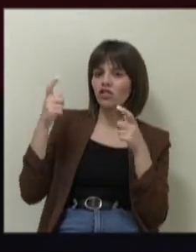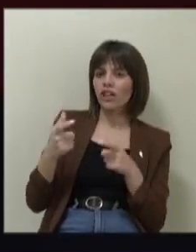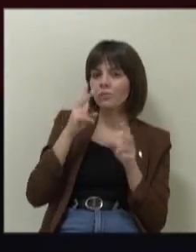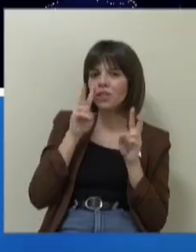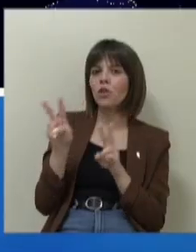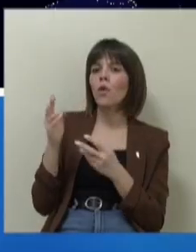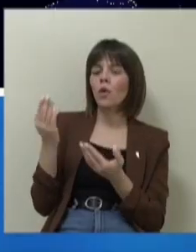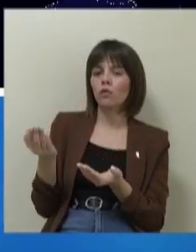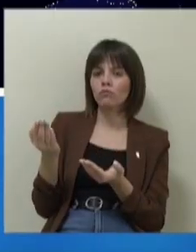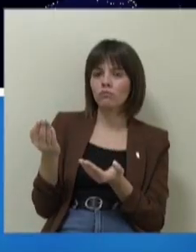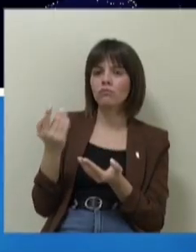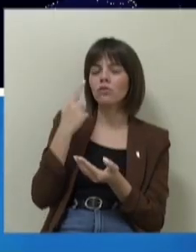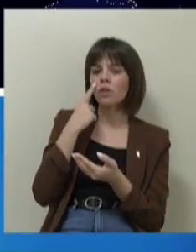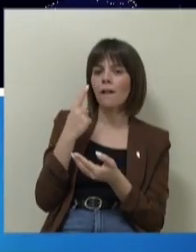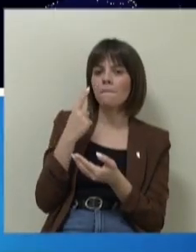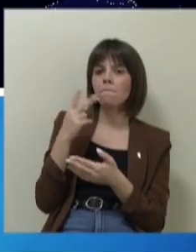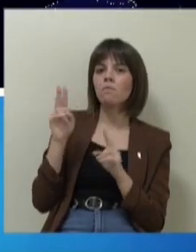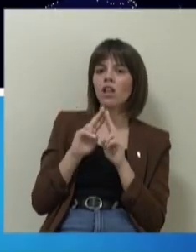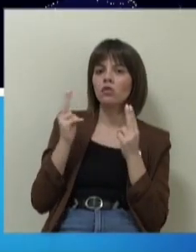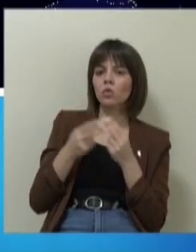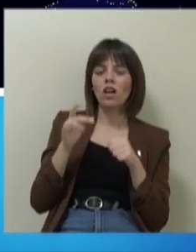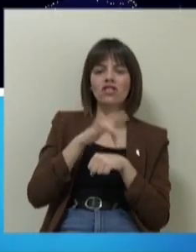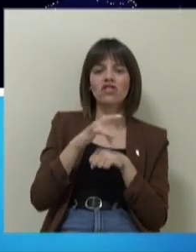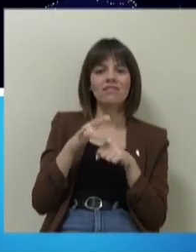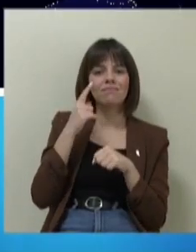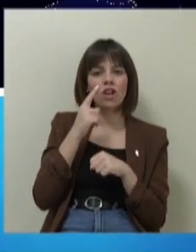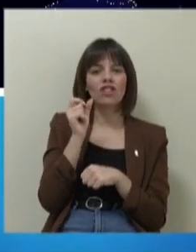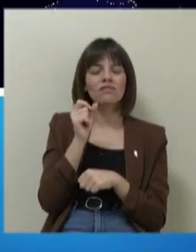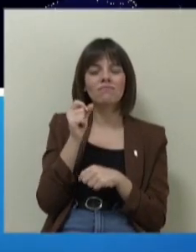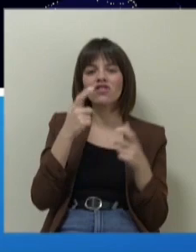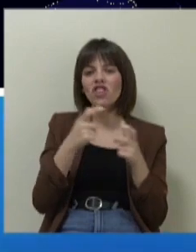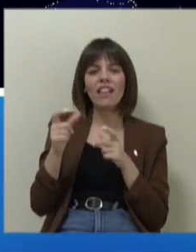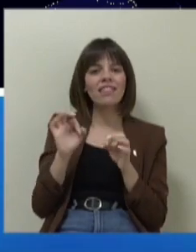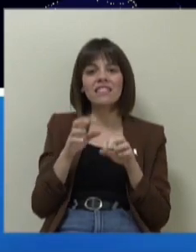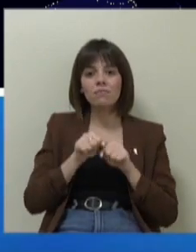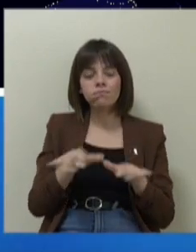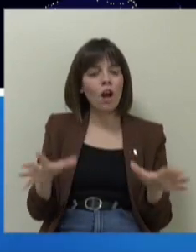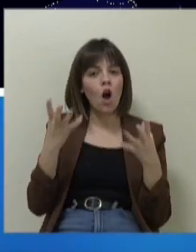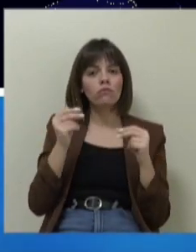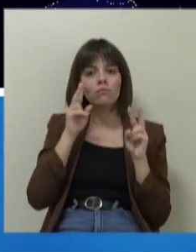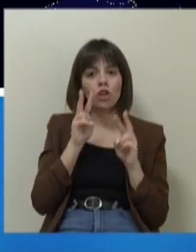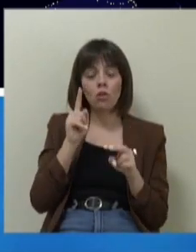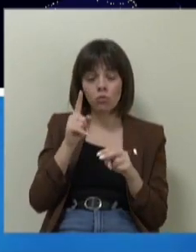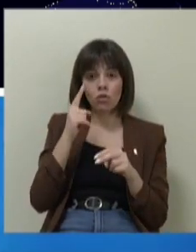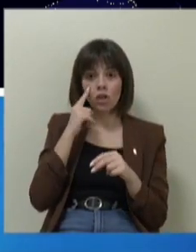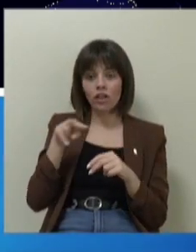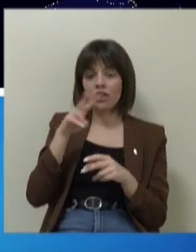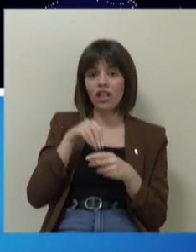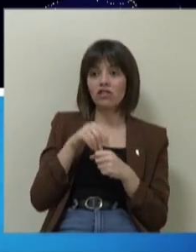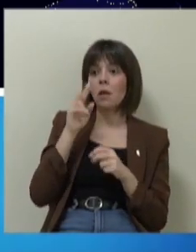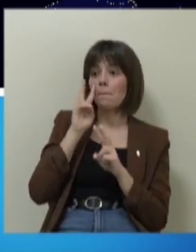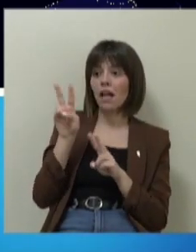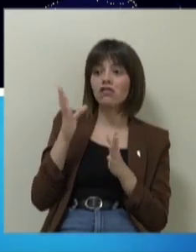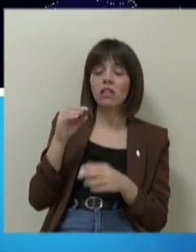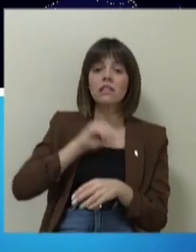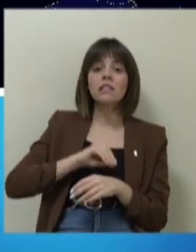Şehirlerimizi görüyoruz. Kabaca dünya şehirlerinin nasıl yayıldığını görüyoruz. Bu haritaya bakınca sanmayalım